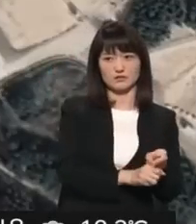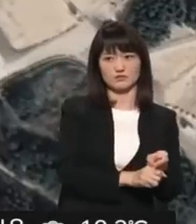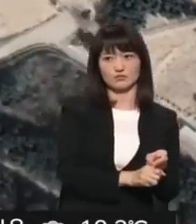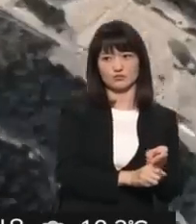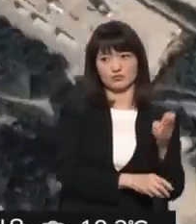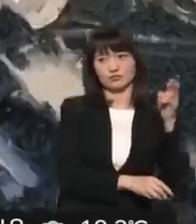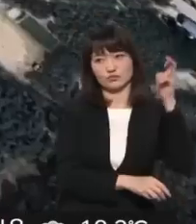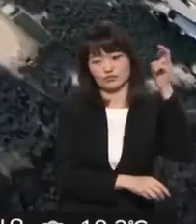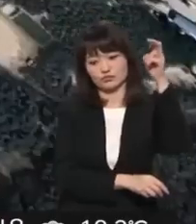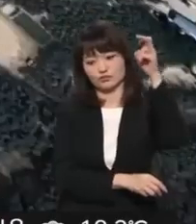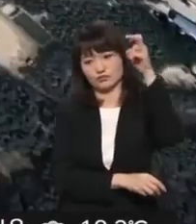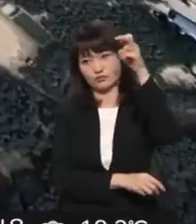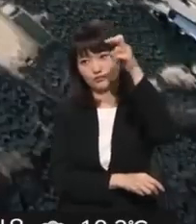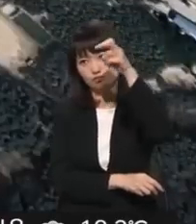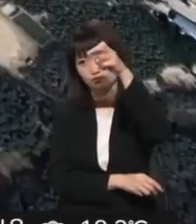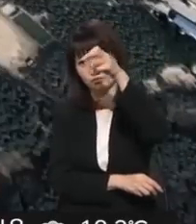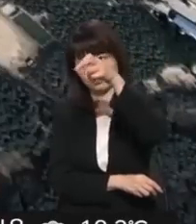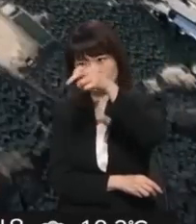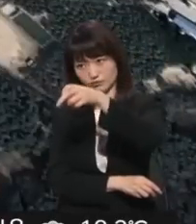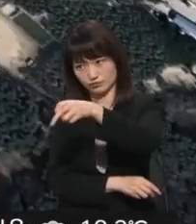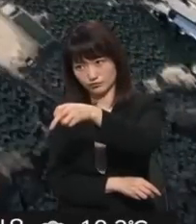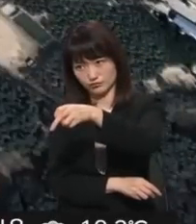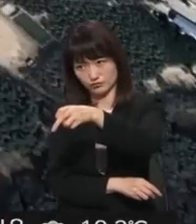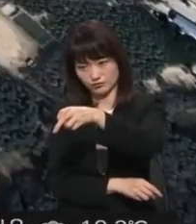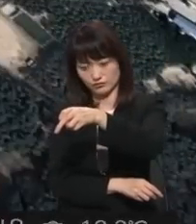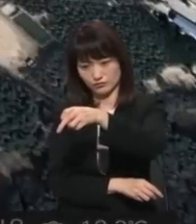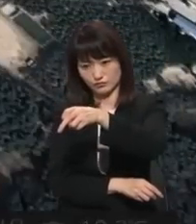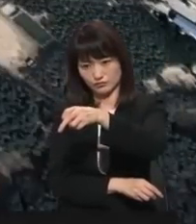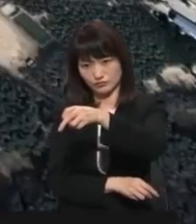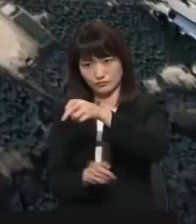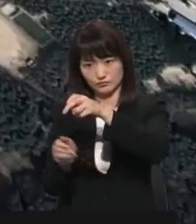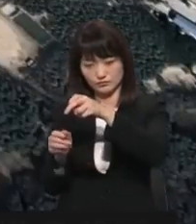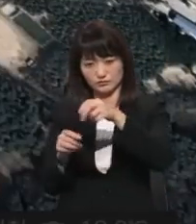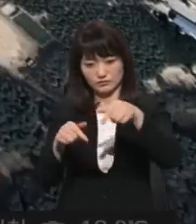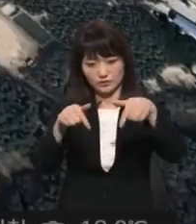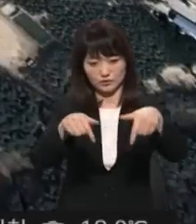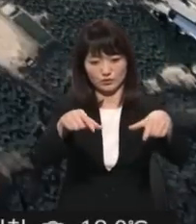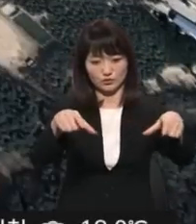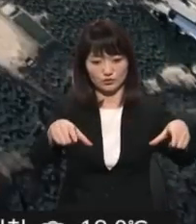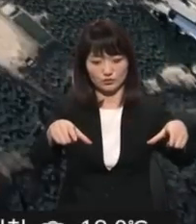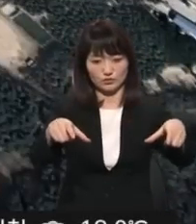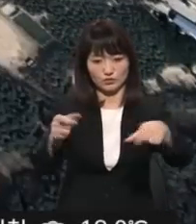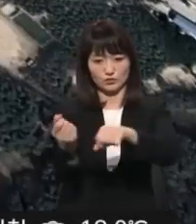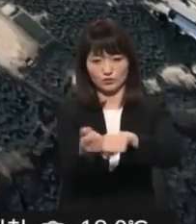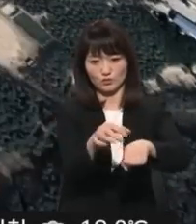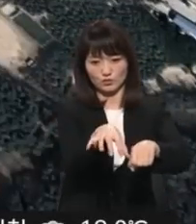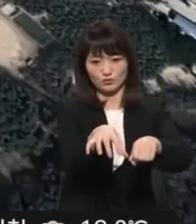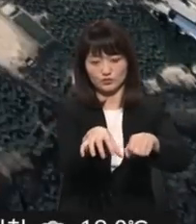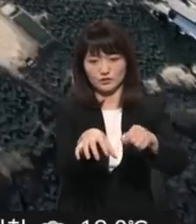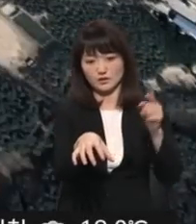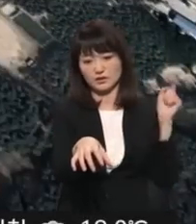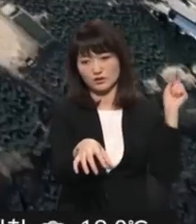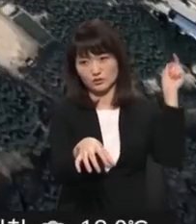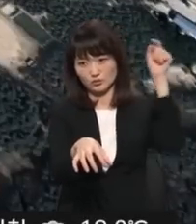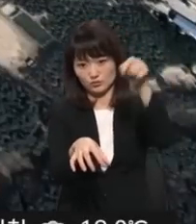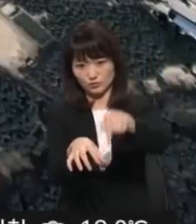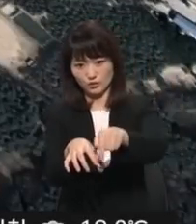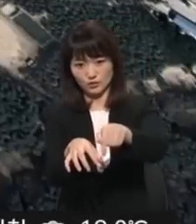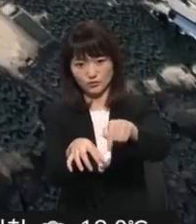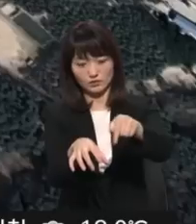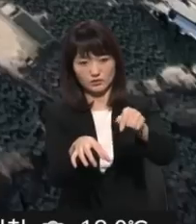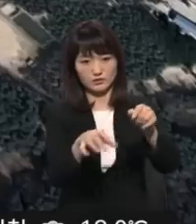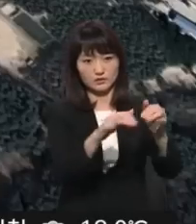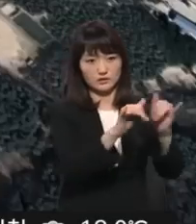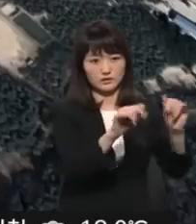지점은 영내 골프장에 떨어졌습니다. 민가와는 거리가 상당히 가까웠고요.